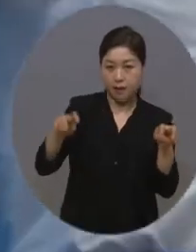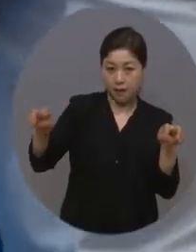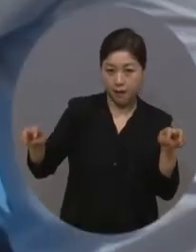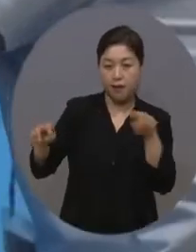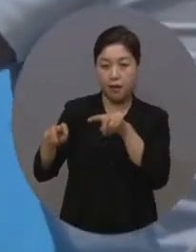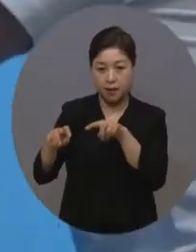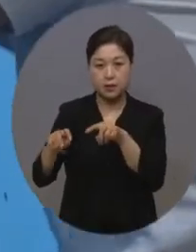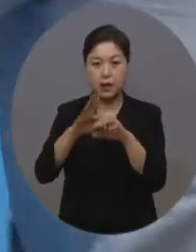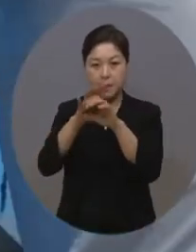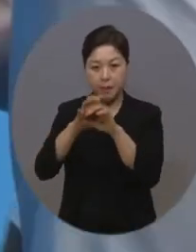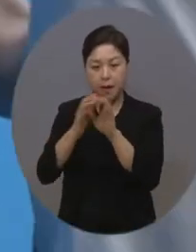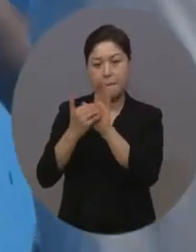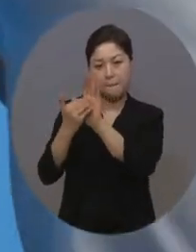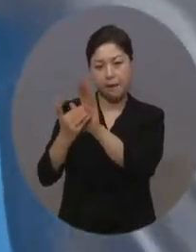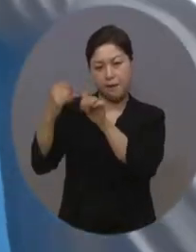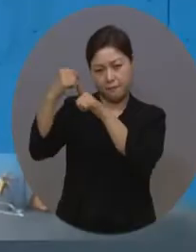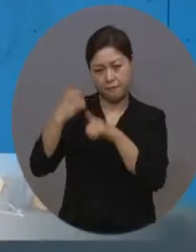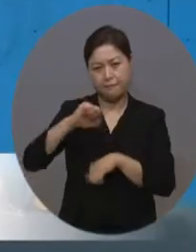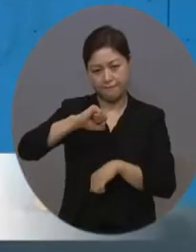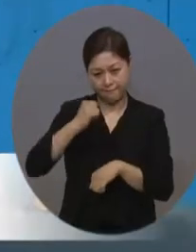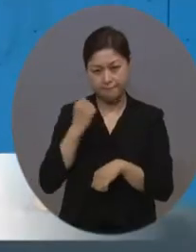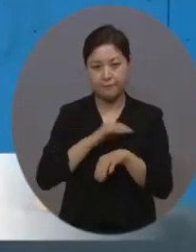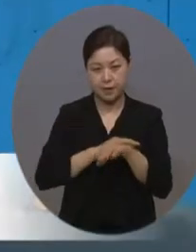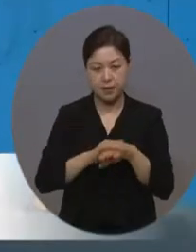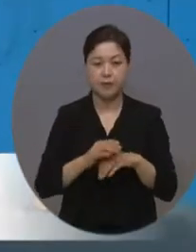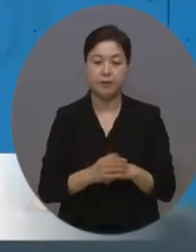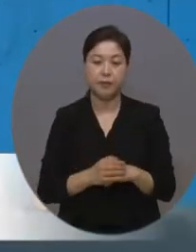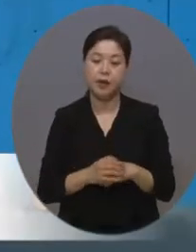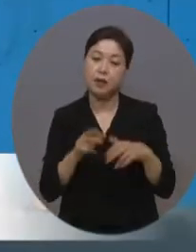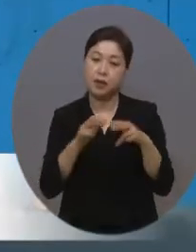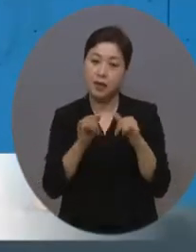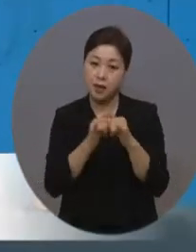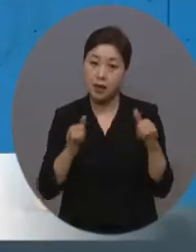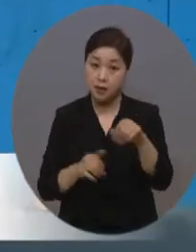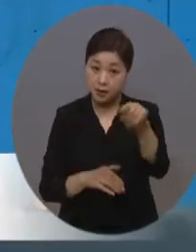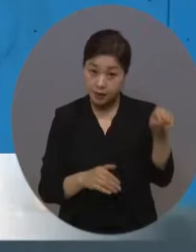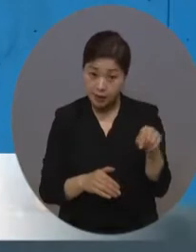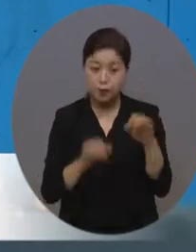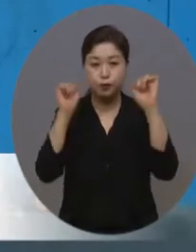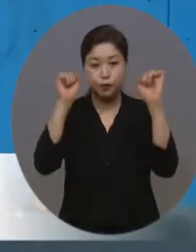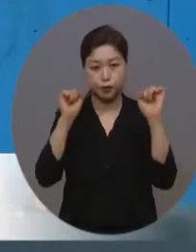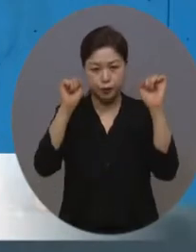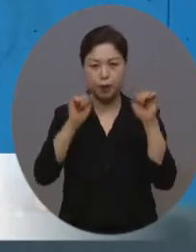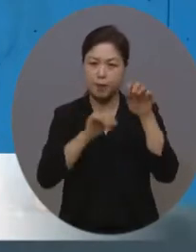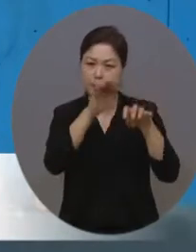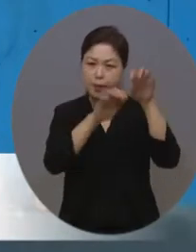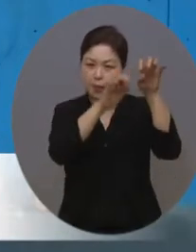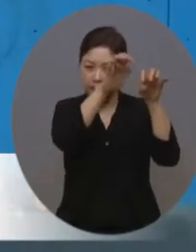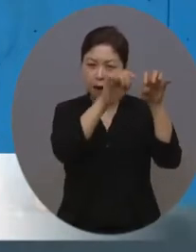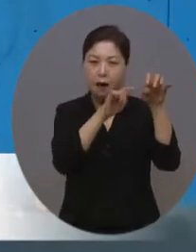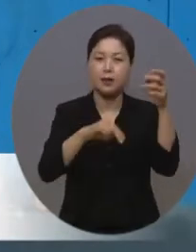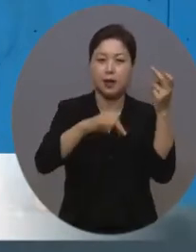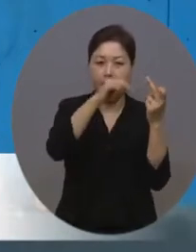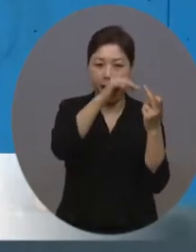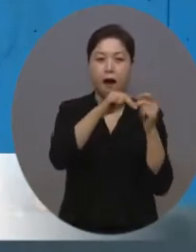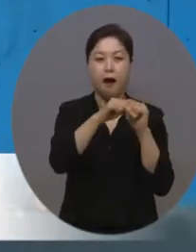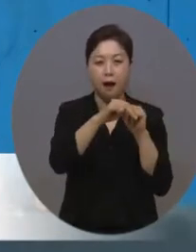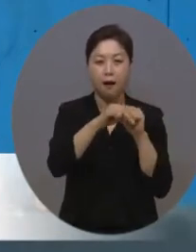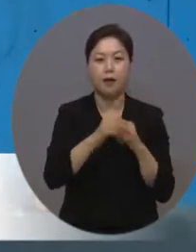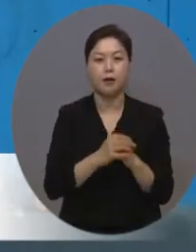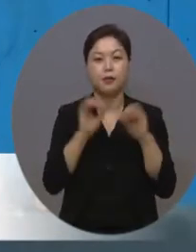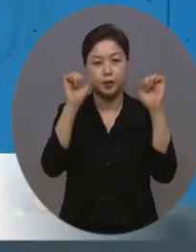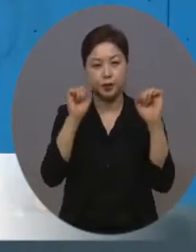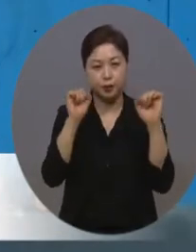철저히 준수하며 진행됐습니다. 장애인 친구들이 이런 운동을 하면 아주 좋겠다는 생각이 들어서